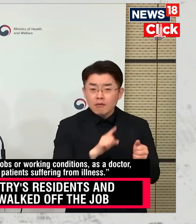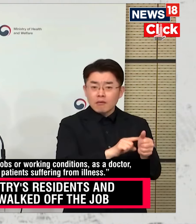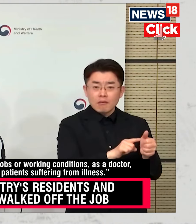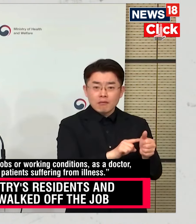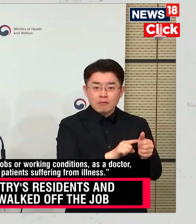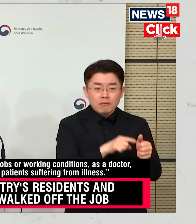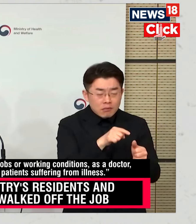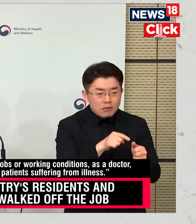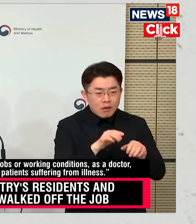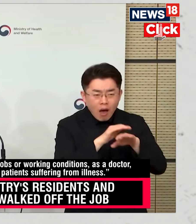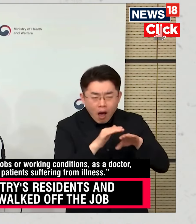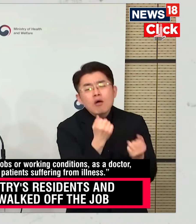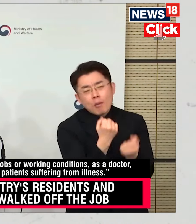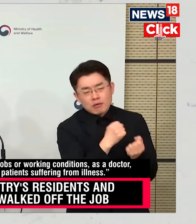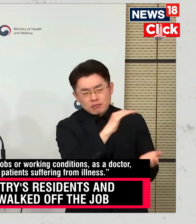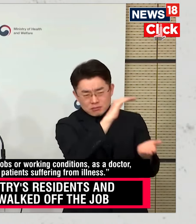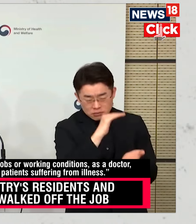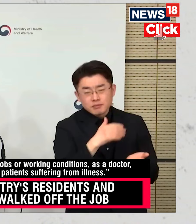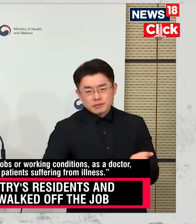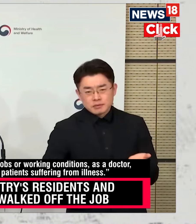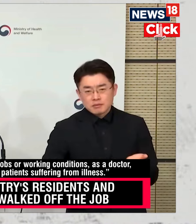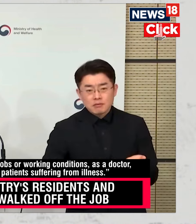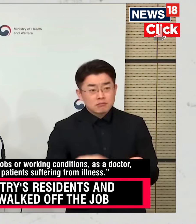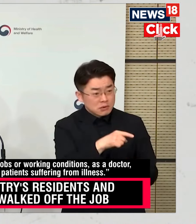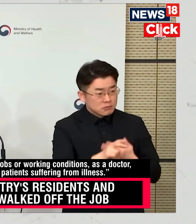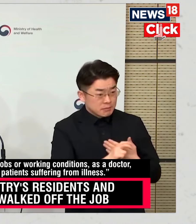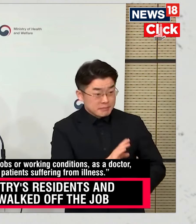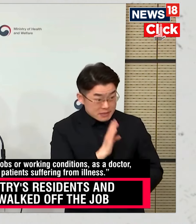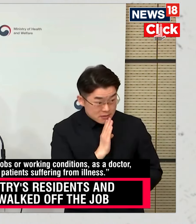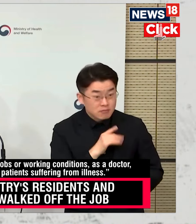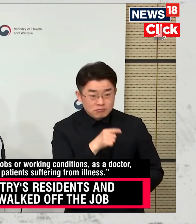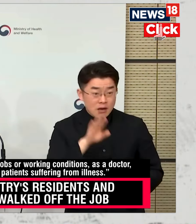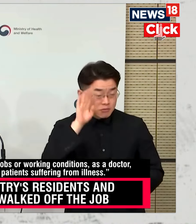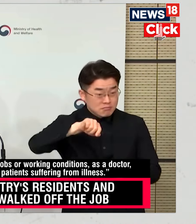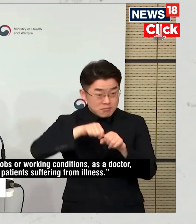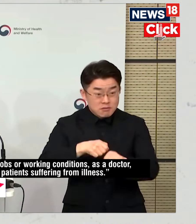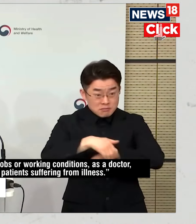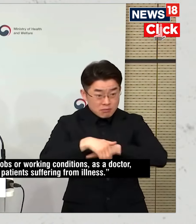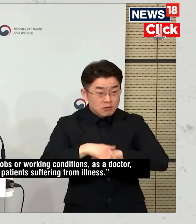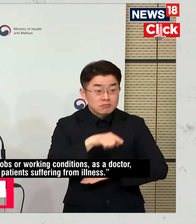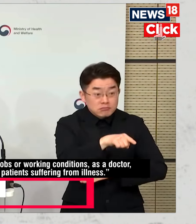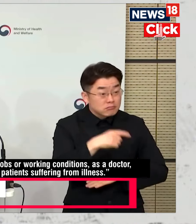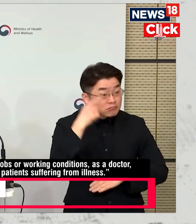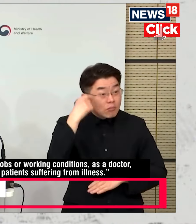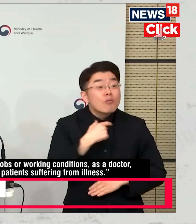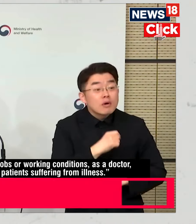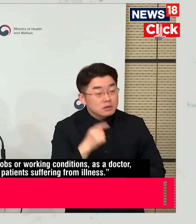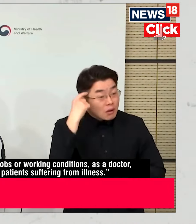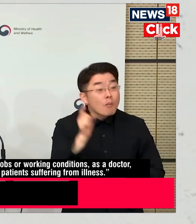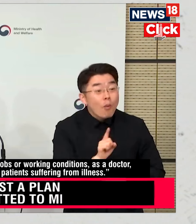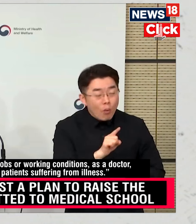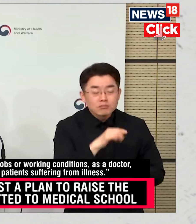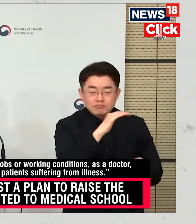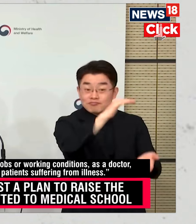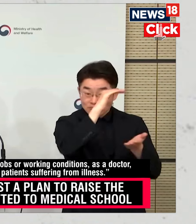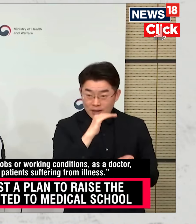상대방에게 의견 질수 기회를 줍니다. 당신 지금 이렇게 위반되어서 처분을 할 예정인데 의견이 있습니까? 이렇게 줘요.